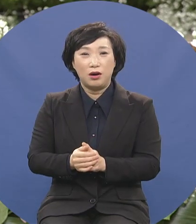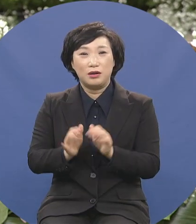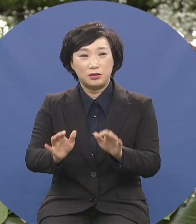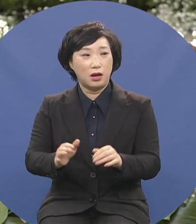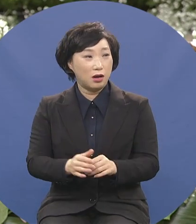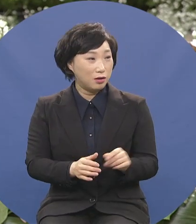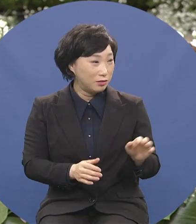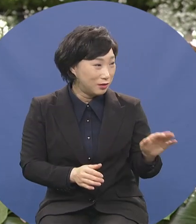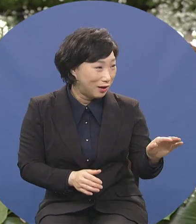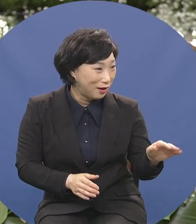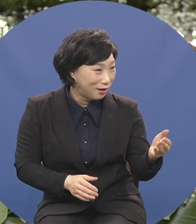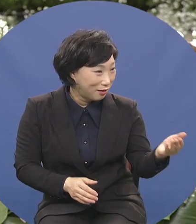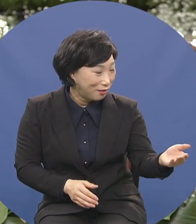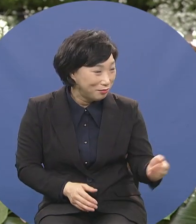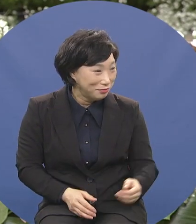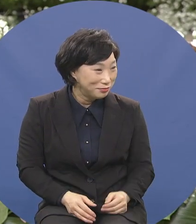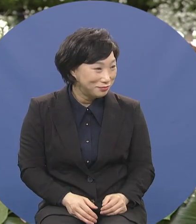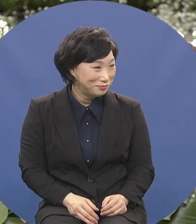야